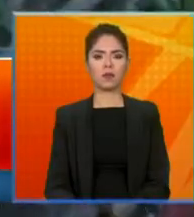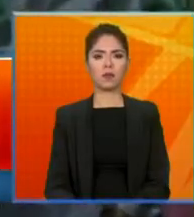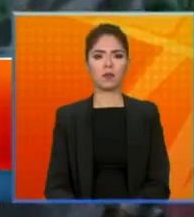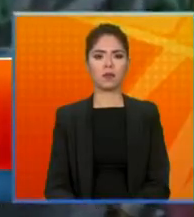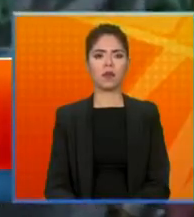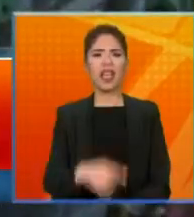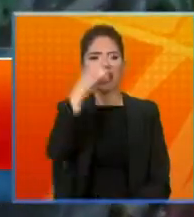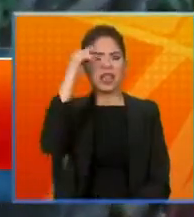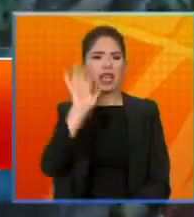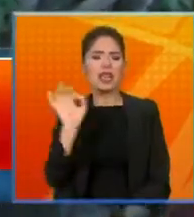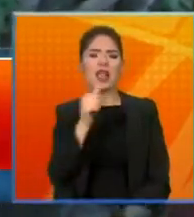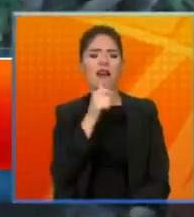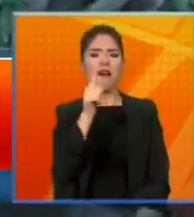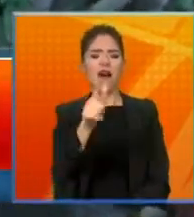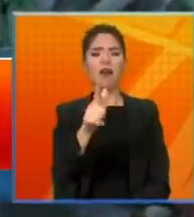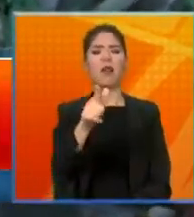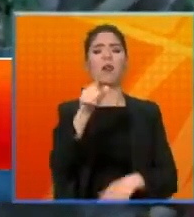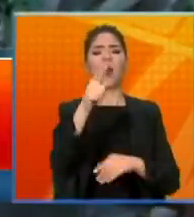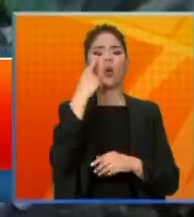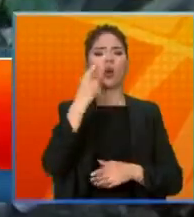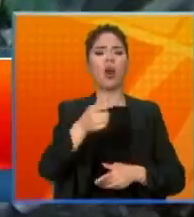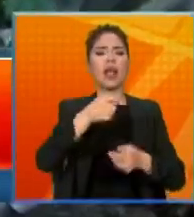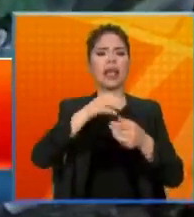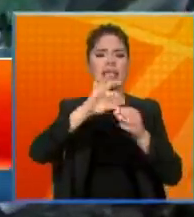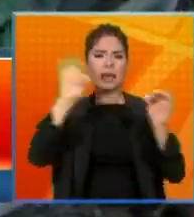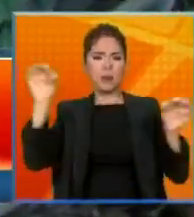Çek. Talihsiz adam sarkıtılan iple yukarı çekildi.